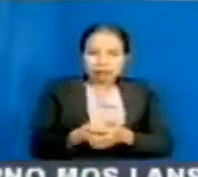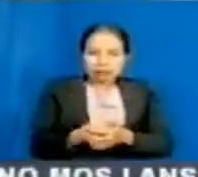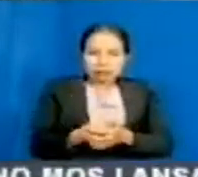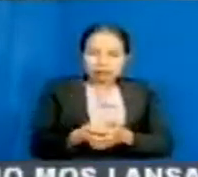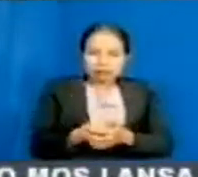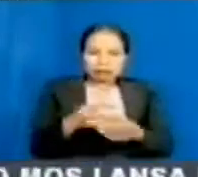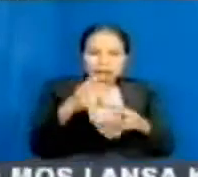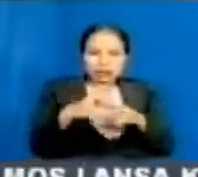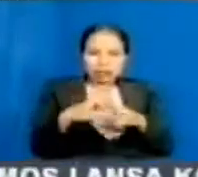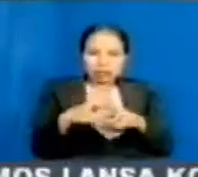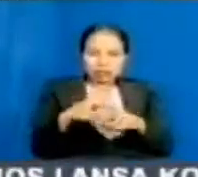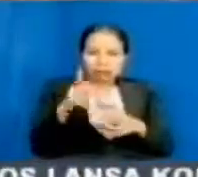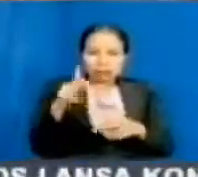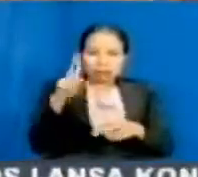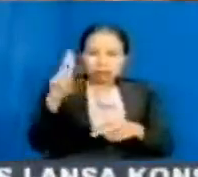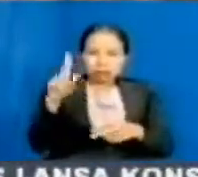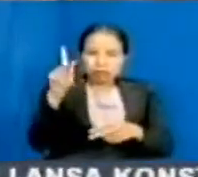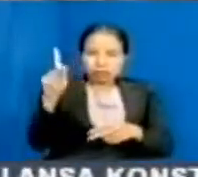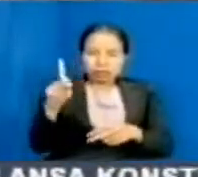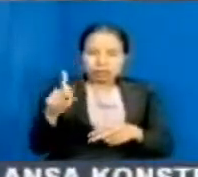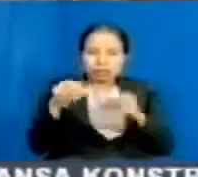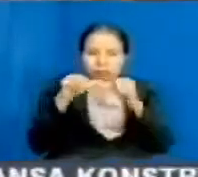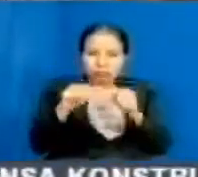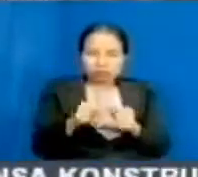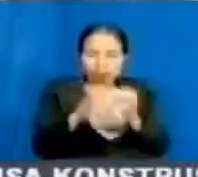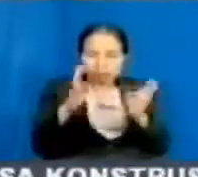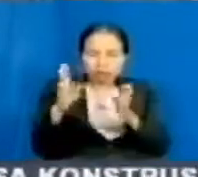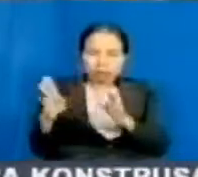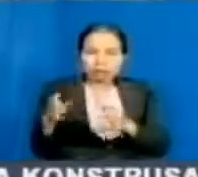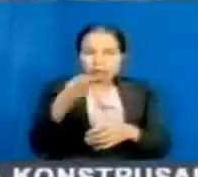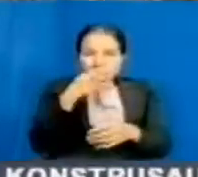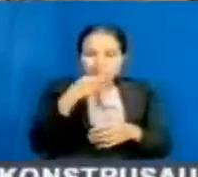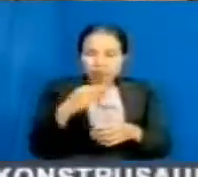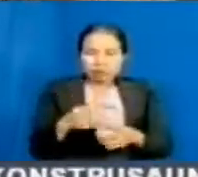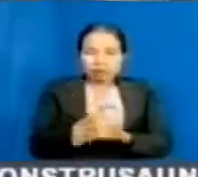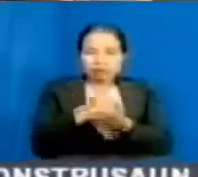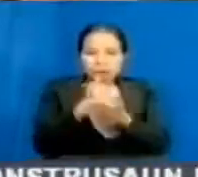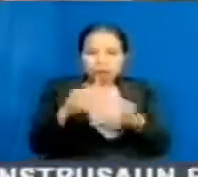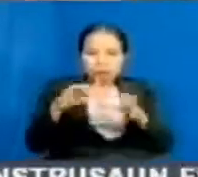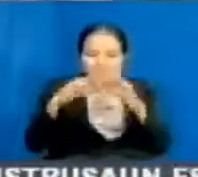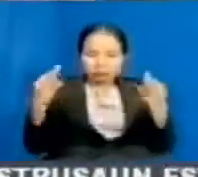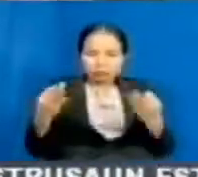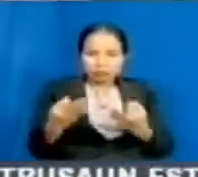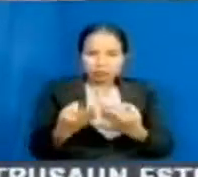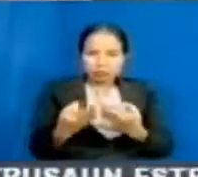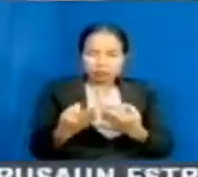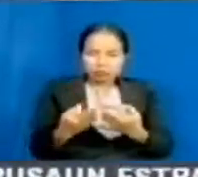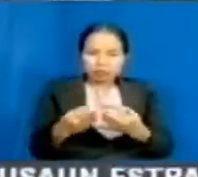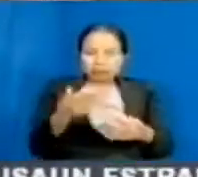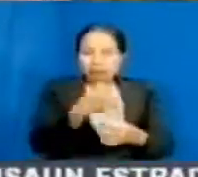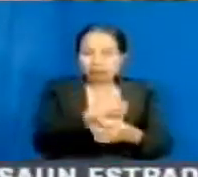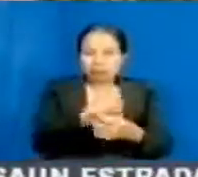hanaran, K2K, continua prepara produto, rode apoio ba uma cain, nebe makase